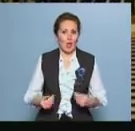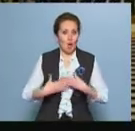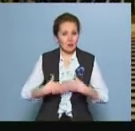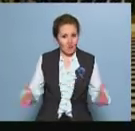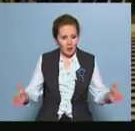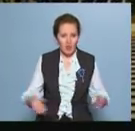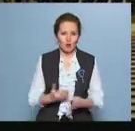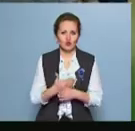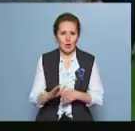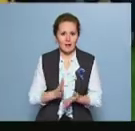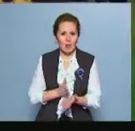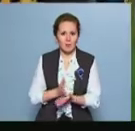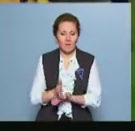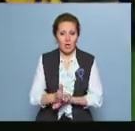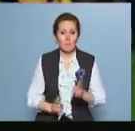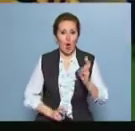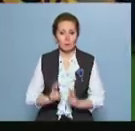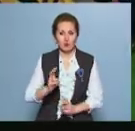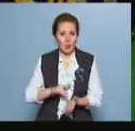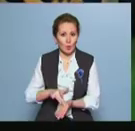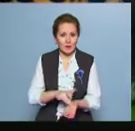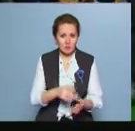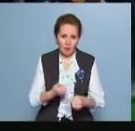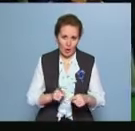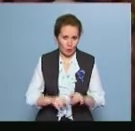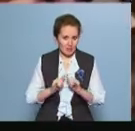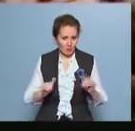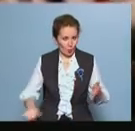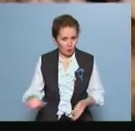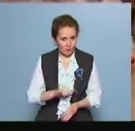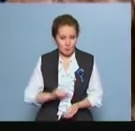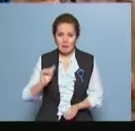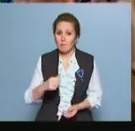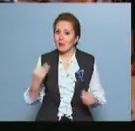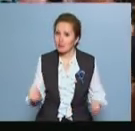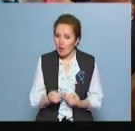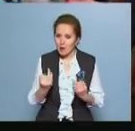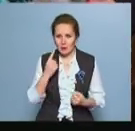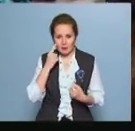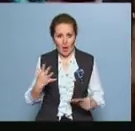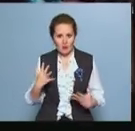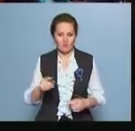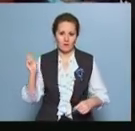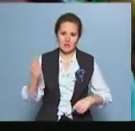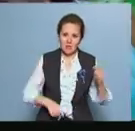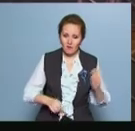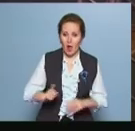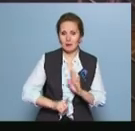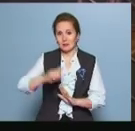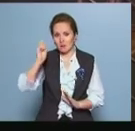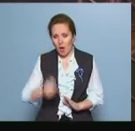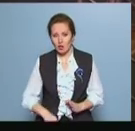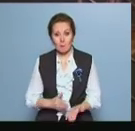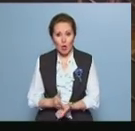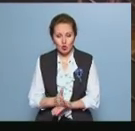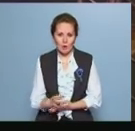направления промышленный туризм, который сегодня активно развивают в Удмуртии. Самые интересные и яркие фестивали, старты и маршруты республика собрала в